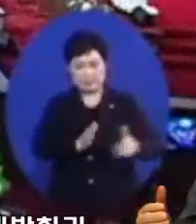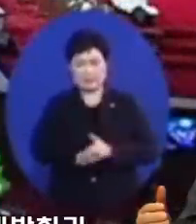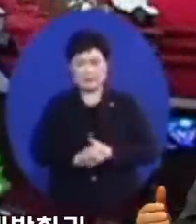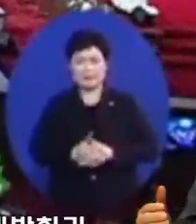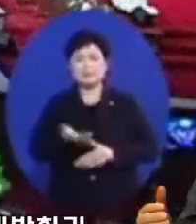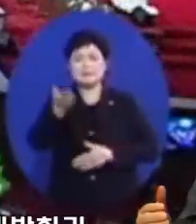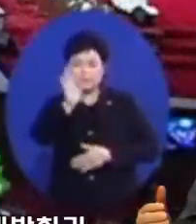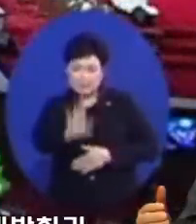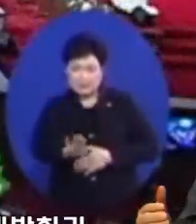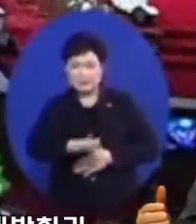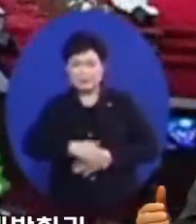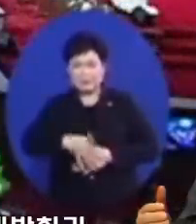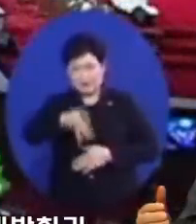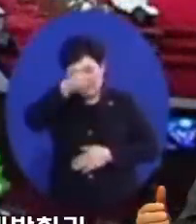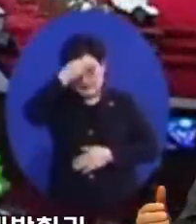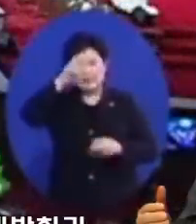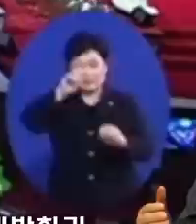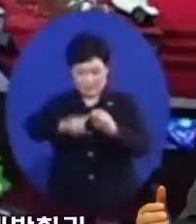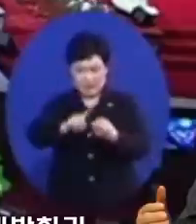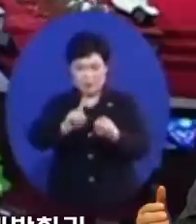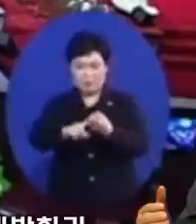그래서 그 딸란트대로